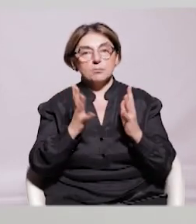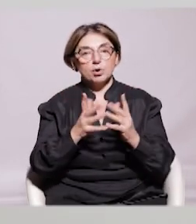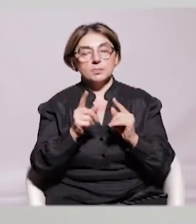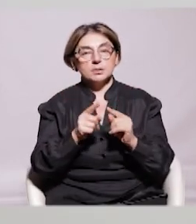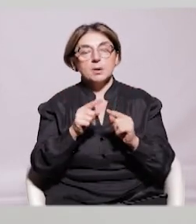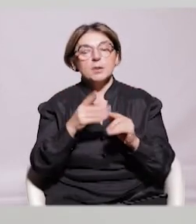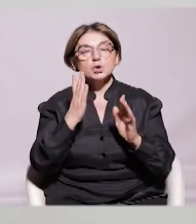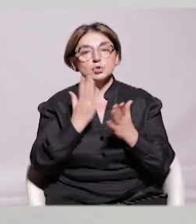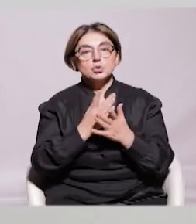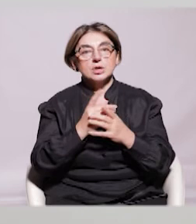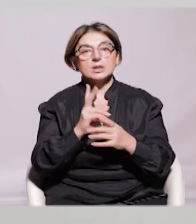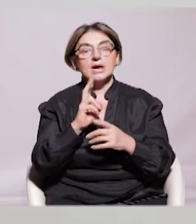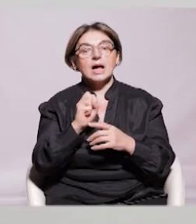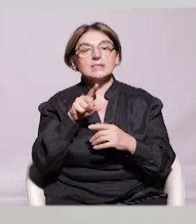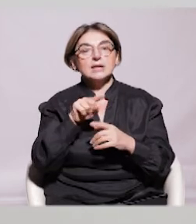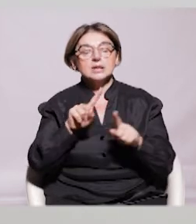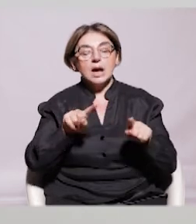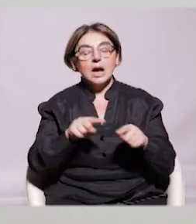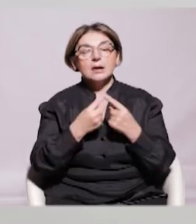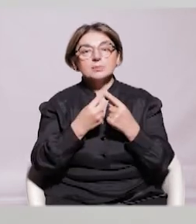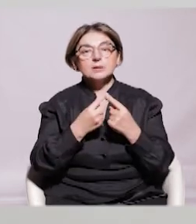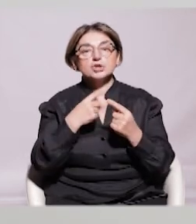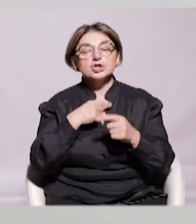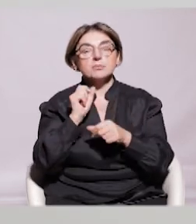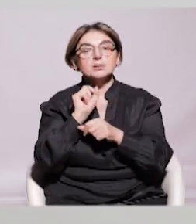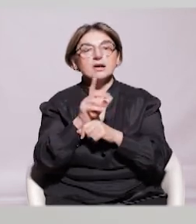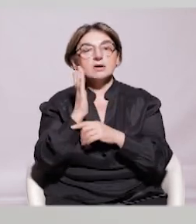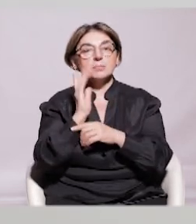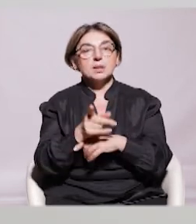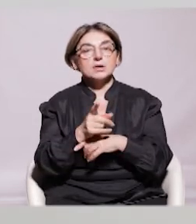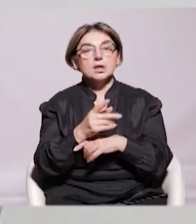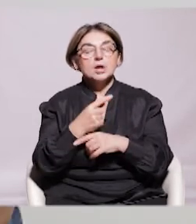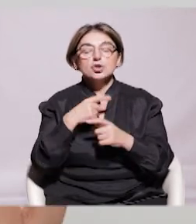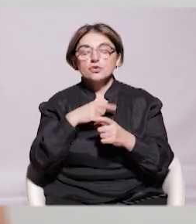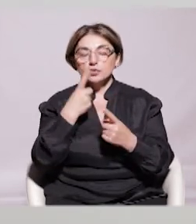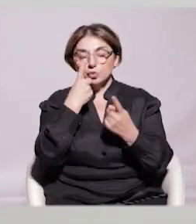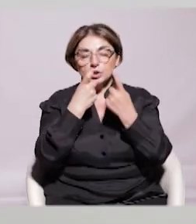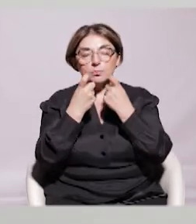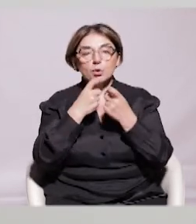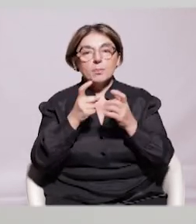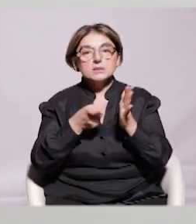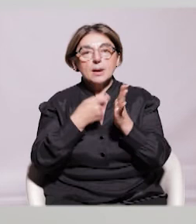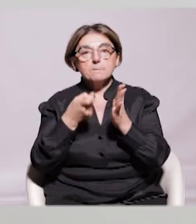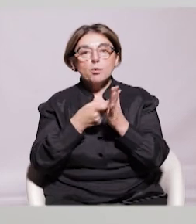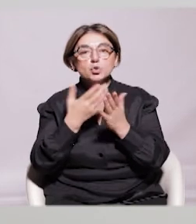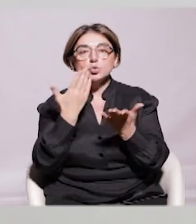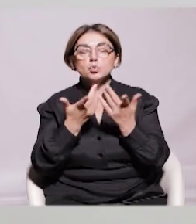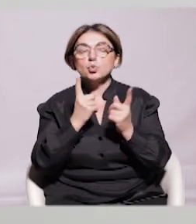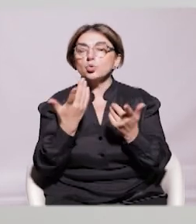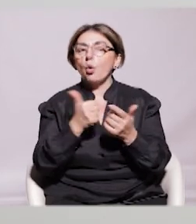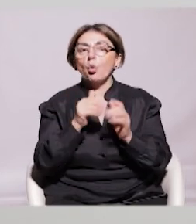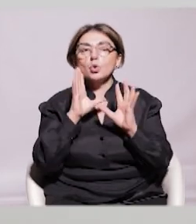გავლენას. მათ შორის არის კატალიზატორიც. ჩემი დავალება იქნება, მოიძიოთ ინფორმაცია,